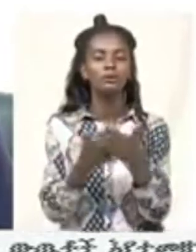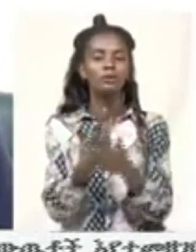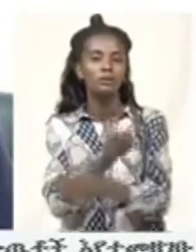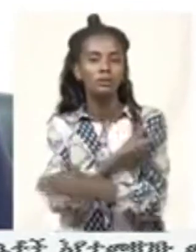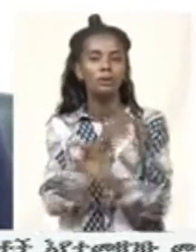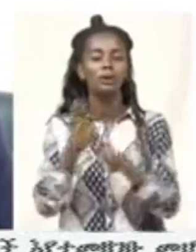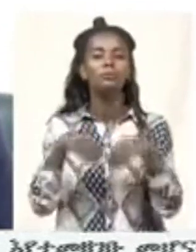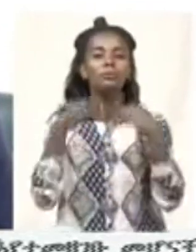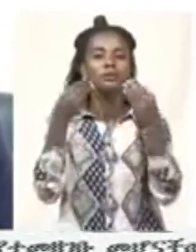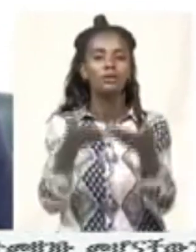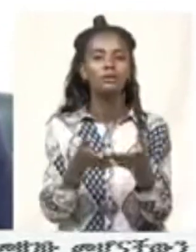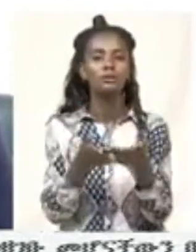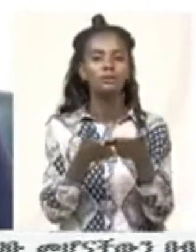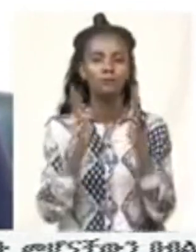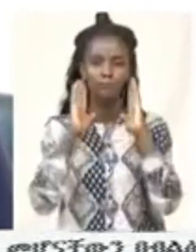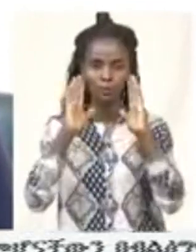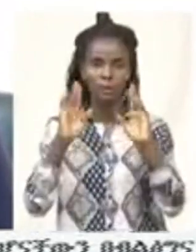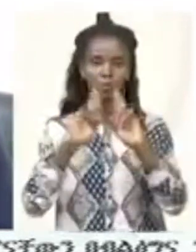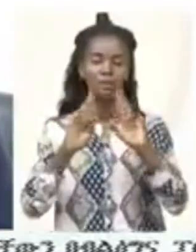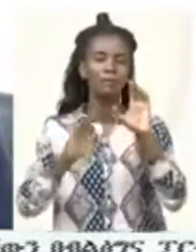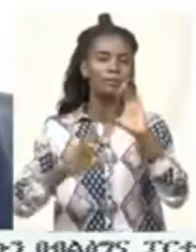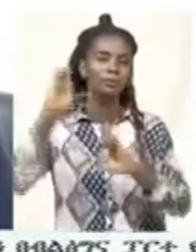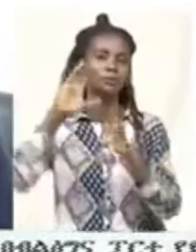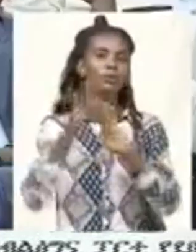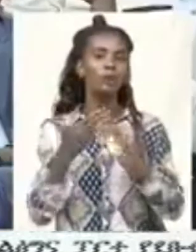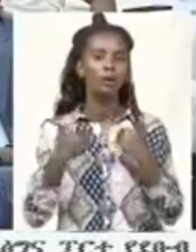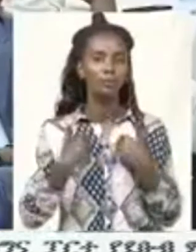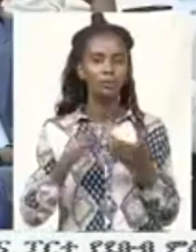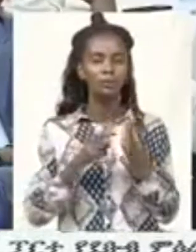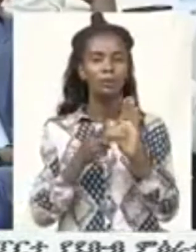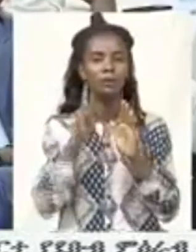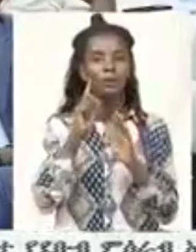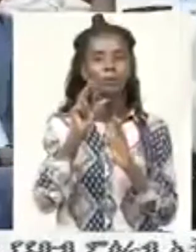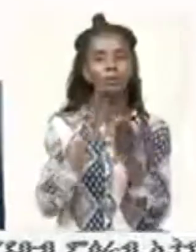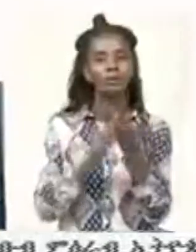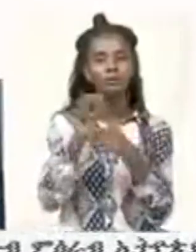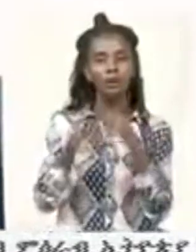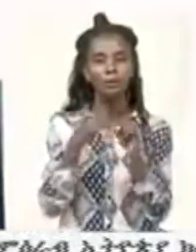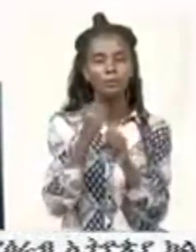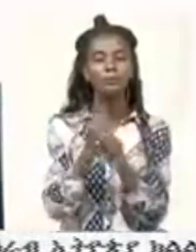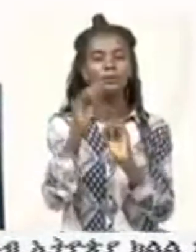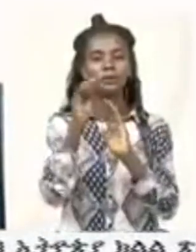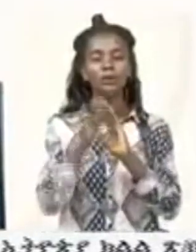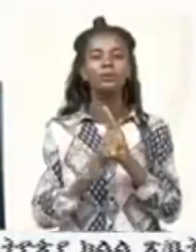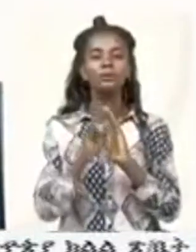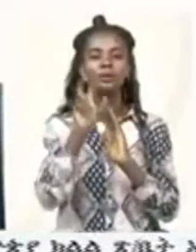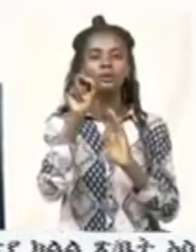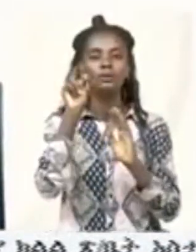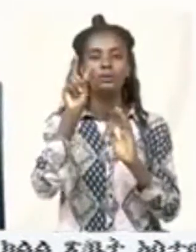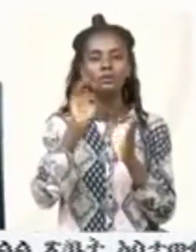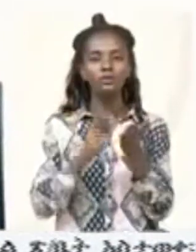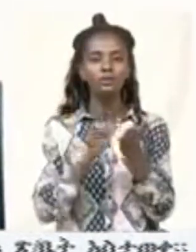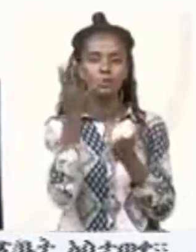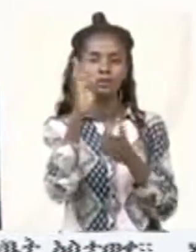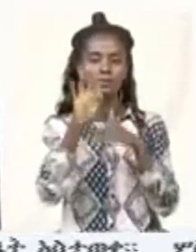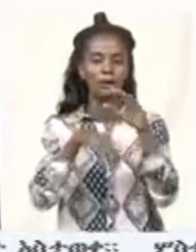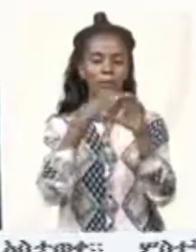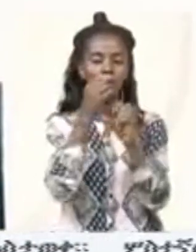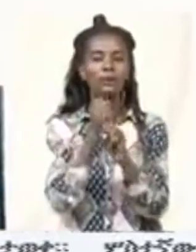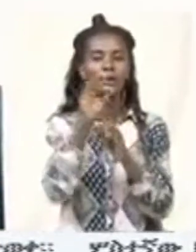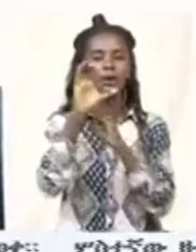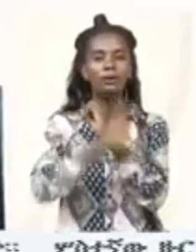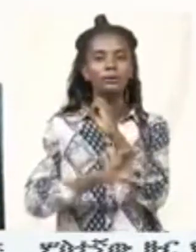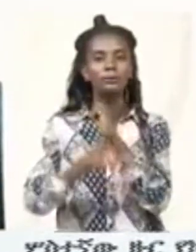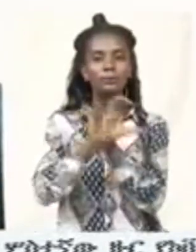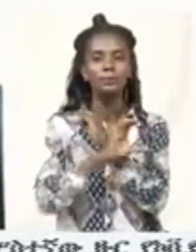ለክትባት የሚሰጠው ትኩረት በጣም ከፍተኛ መሆን አለበት ማለት ነው። በበጀት ዓመቱ እስከ መጋቢት 30 2014 ዓ.ም ድረስ በሀገር አቀፍ